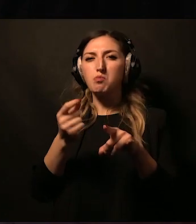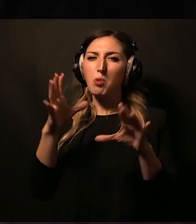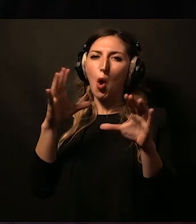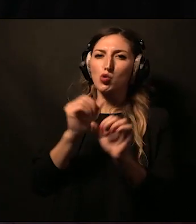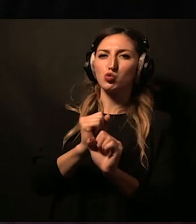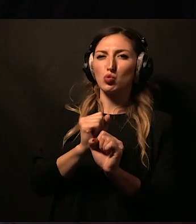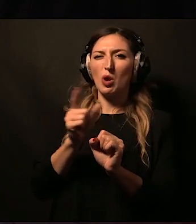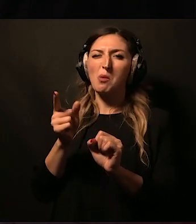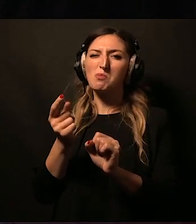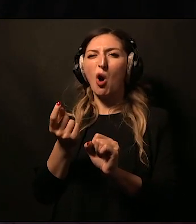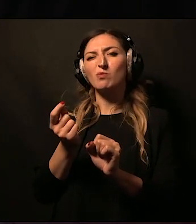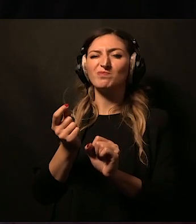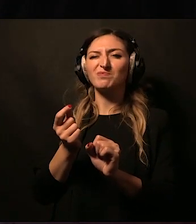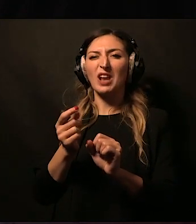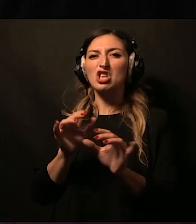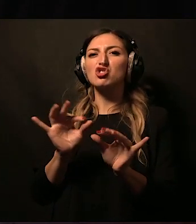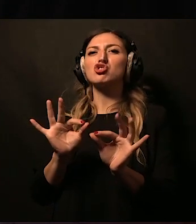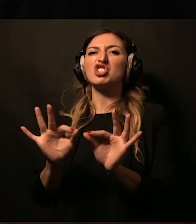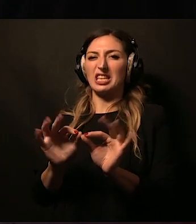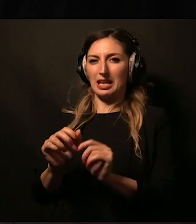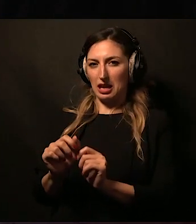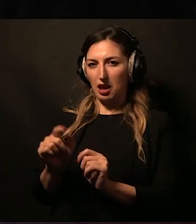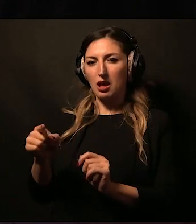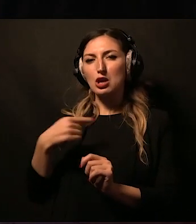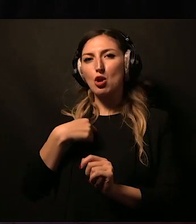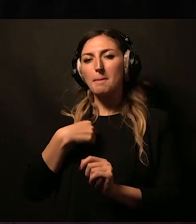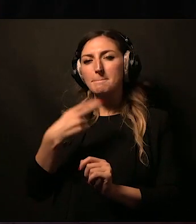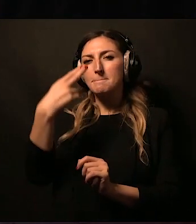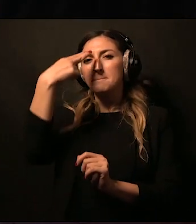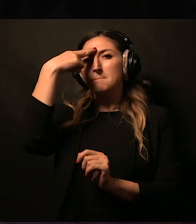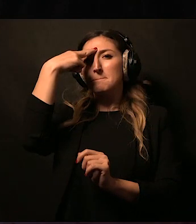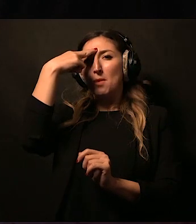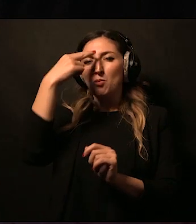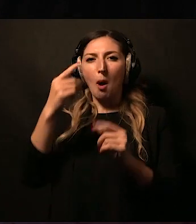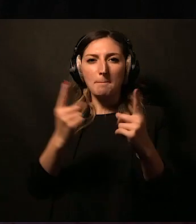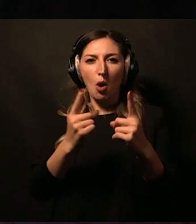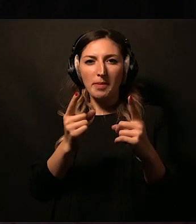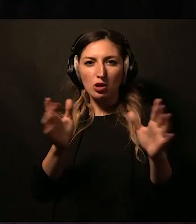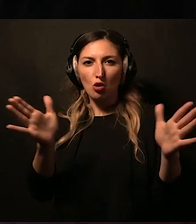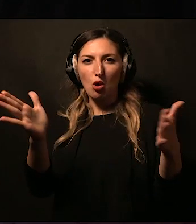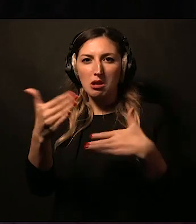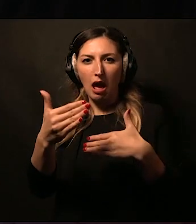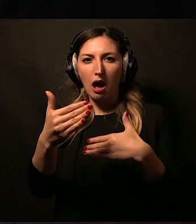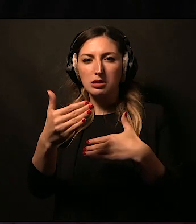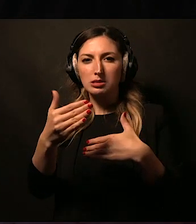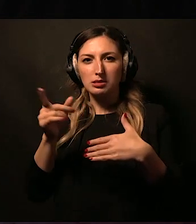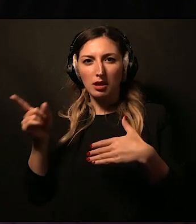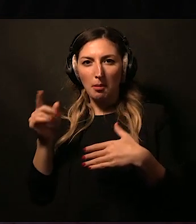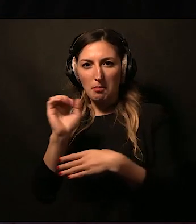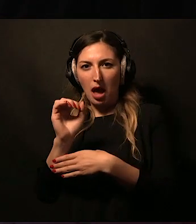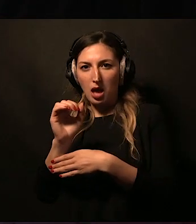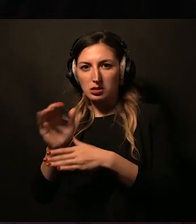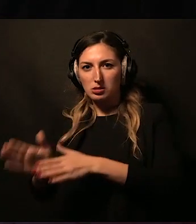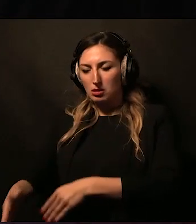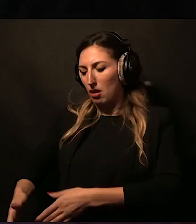Io ricordo il silenzio quasi spaventoso che si generava in classe quando lei tirava fuori il libro